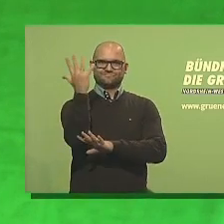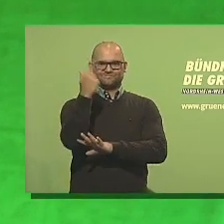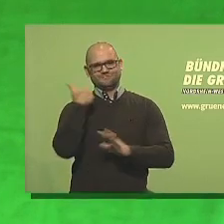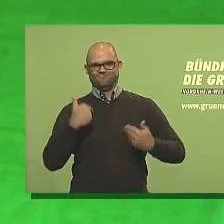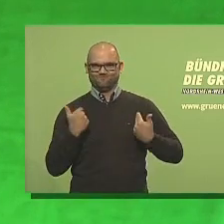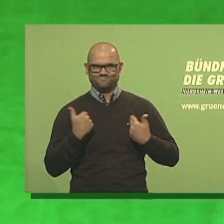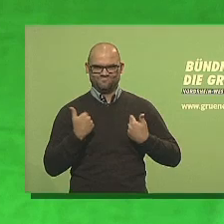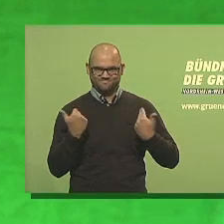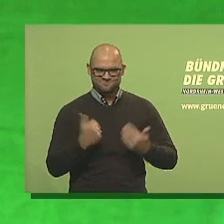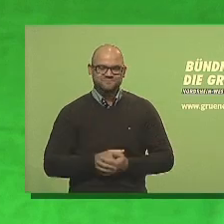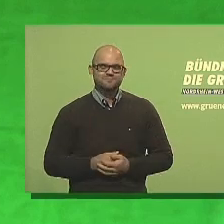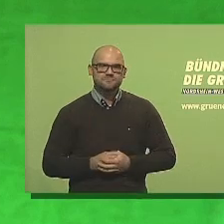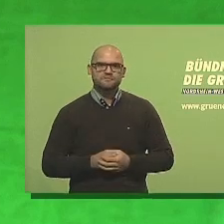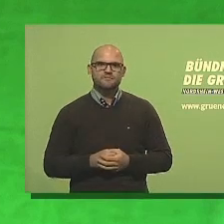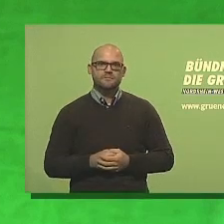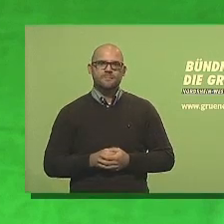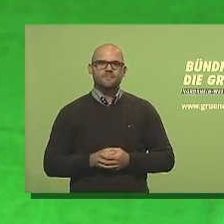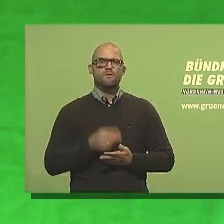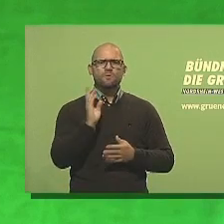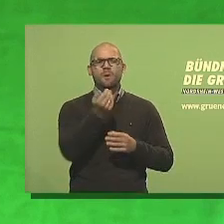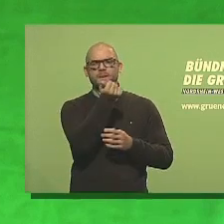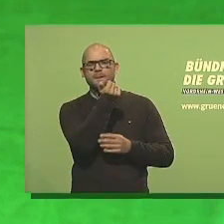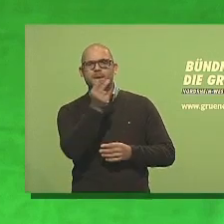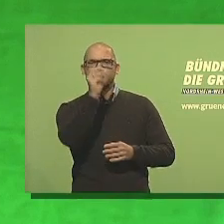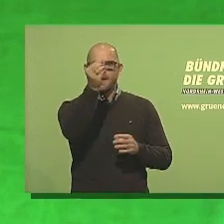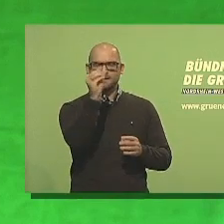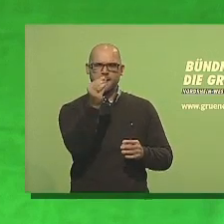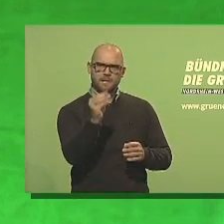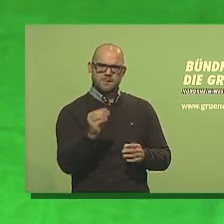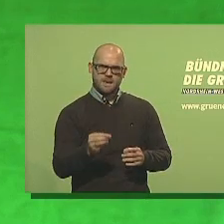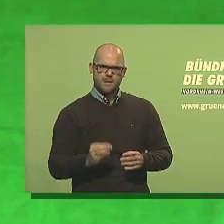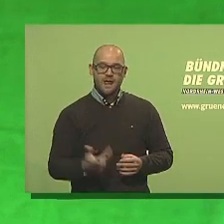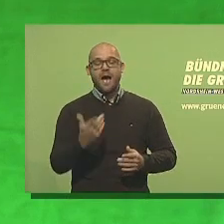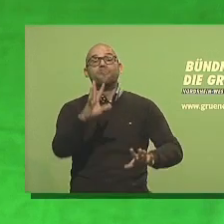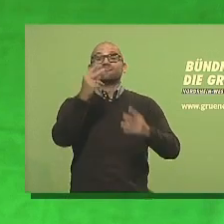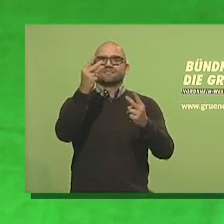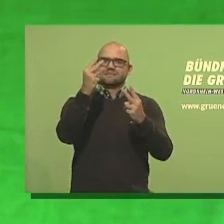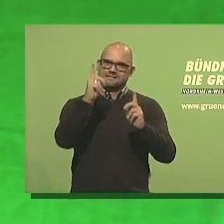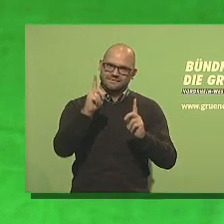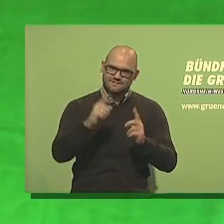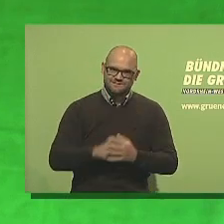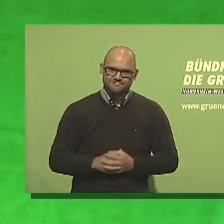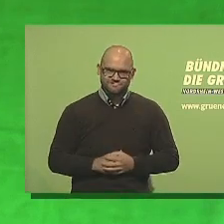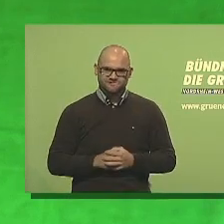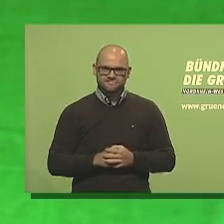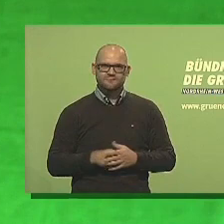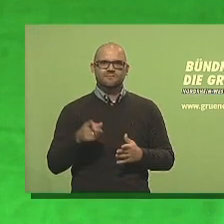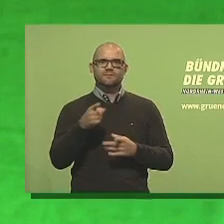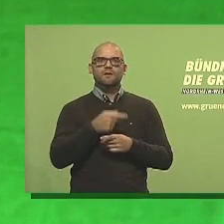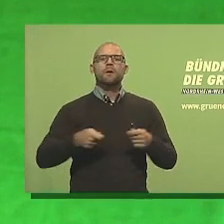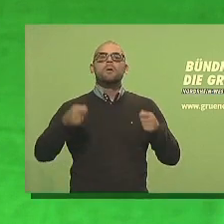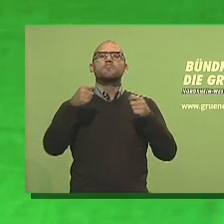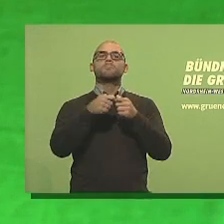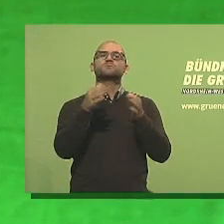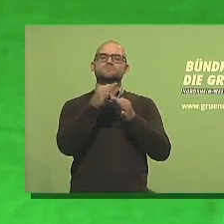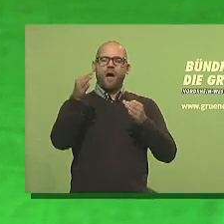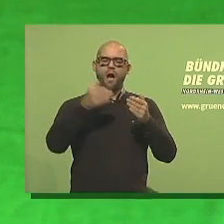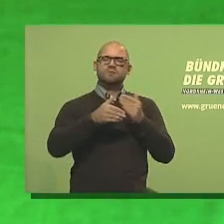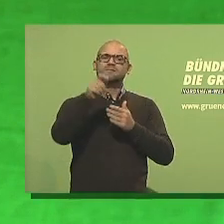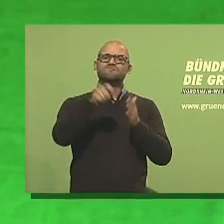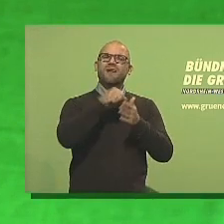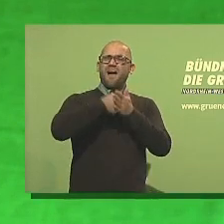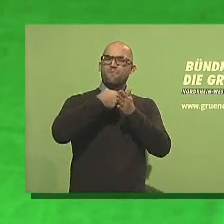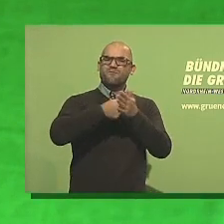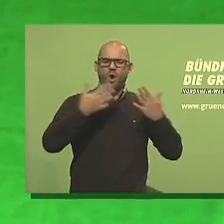Dann noch ein paar kleinere Dinge, aber auch wichtig. Der Bundestagswahlkampf, wir läuten ihn heute